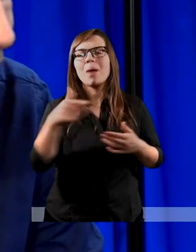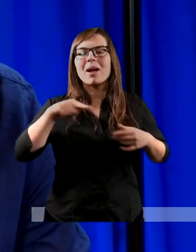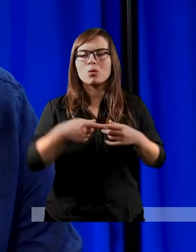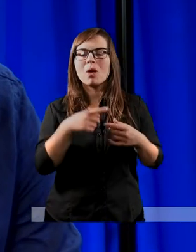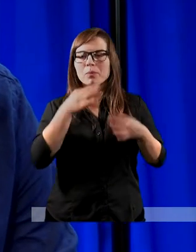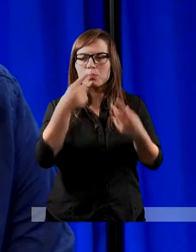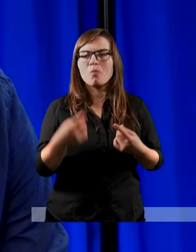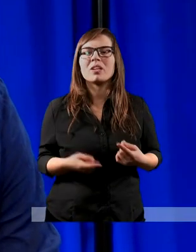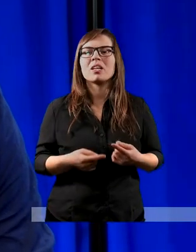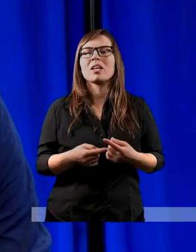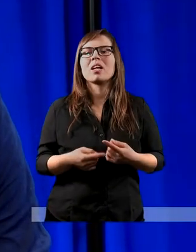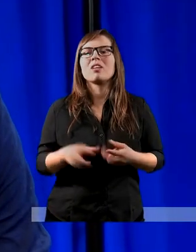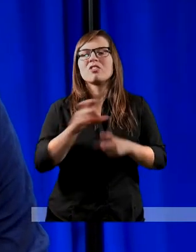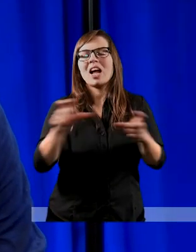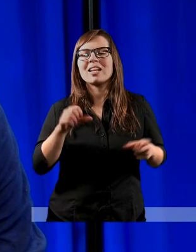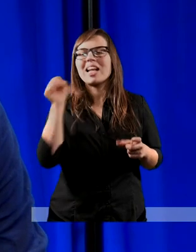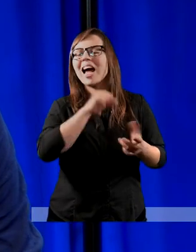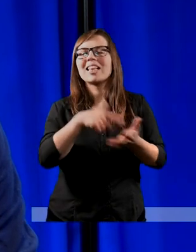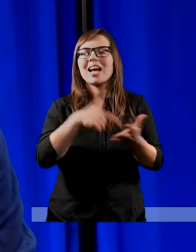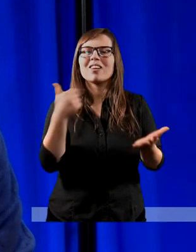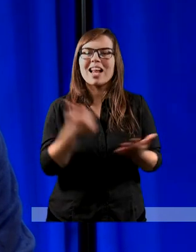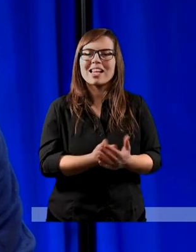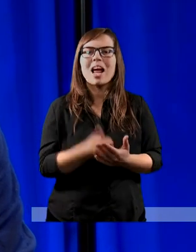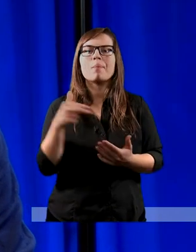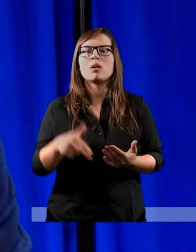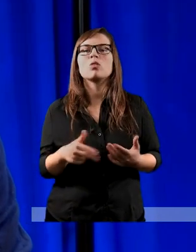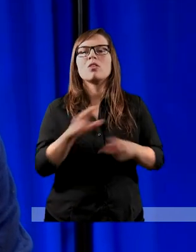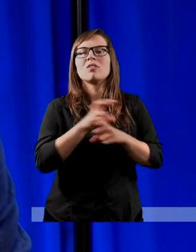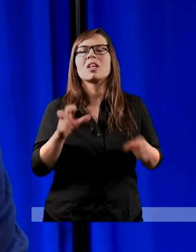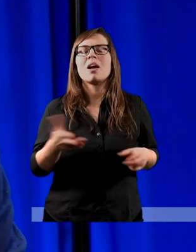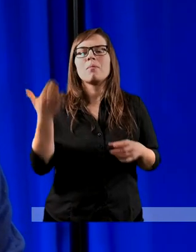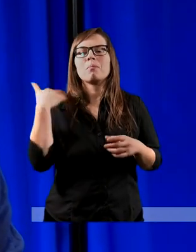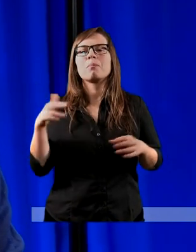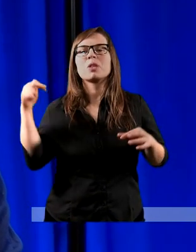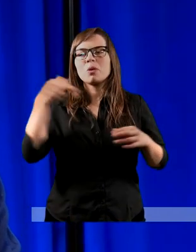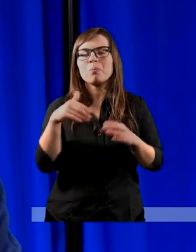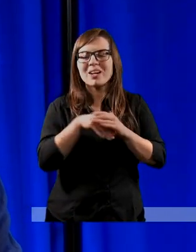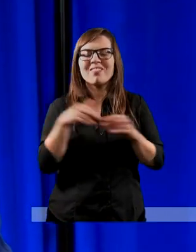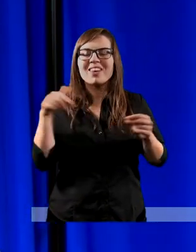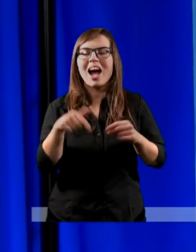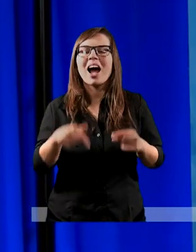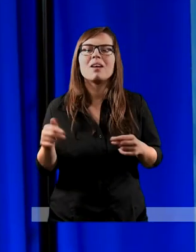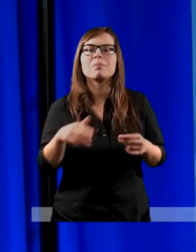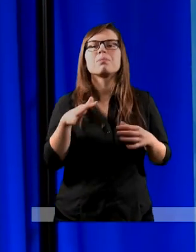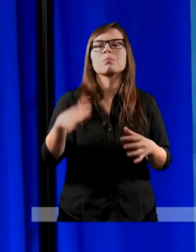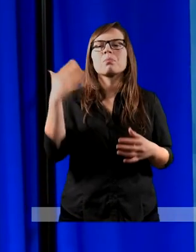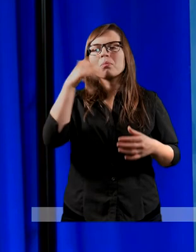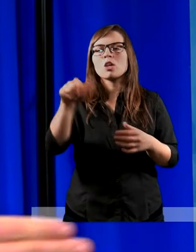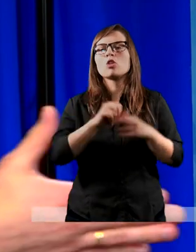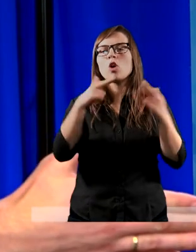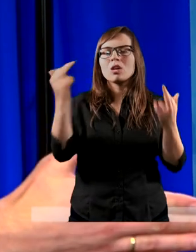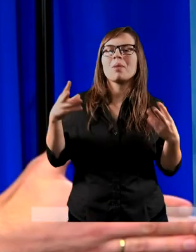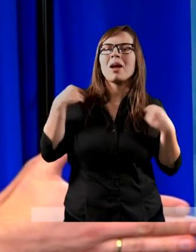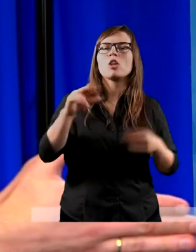temat. W czasach Starego Testamentu szatan przybywa, ma dostęp do